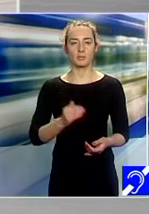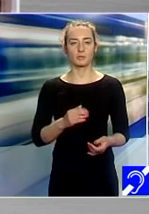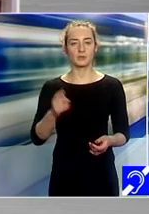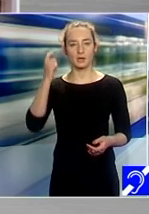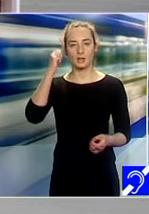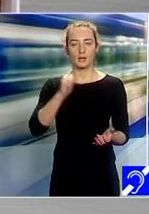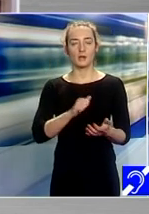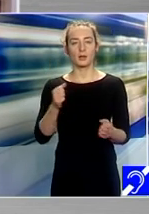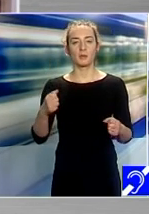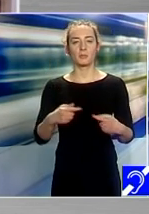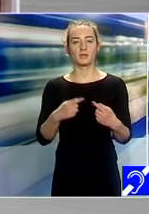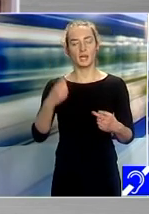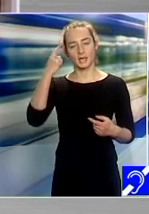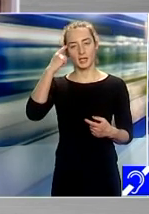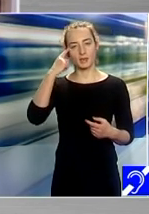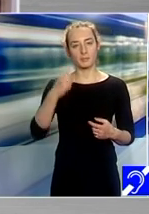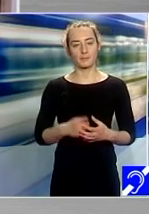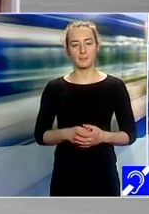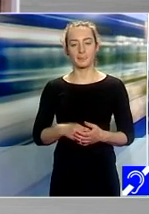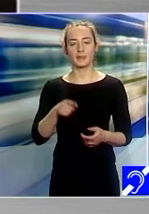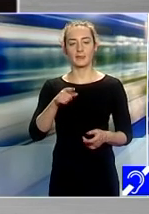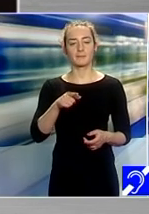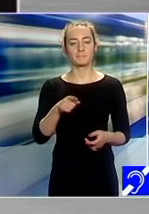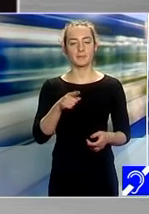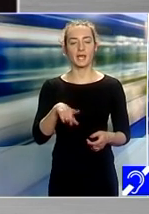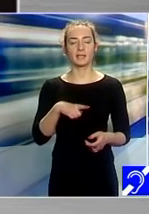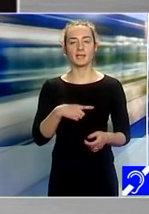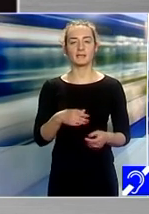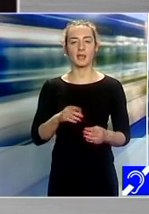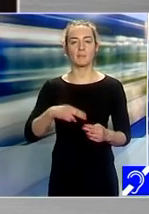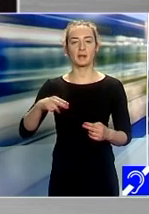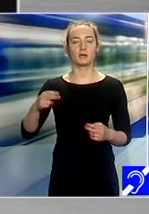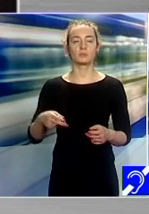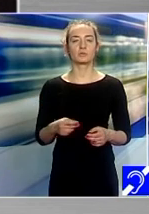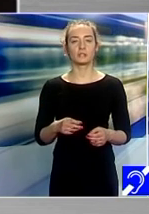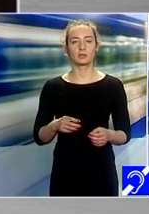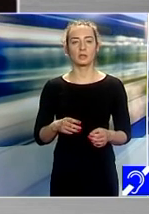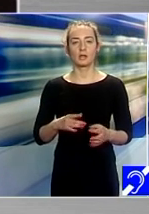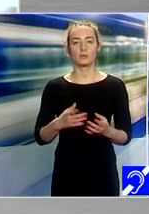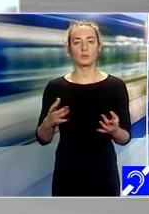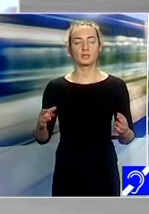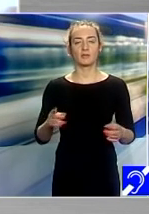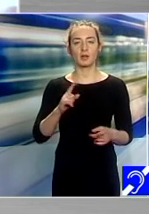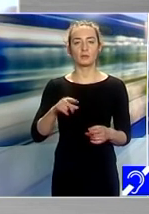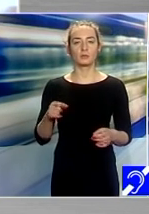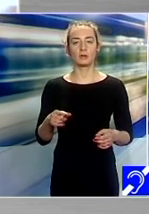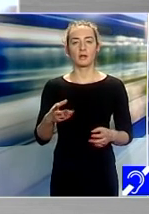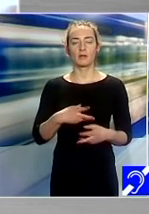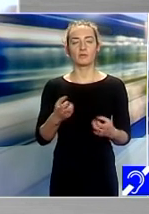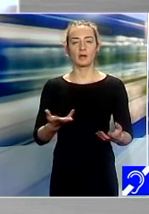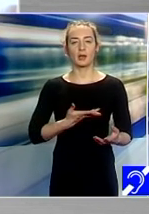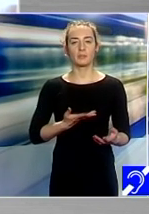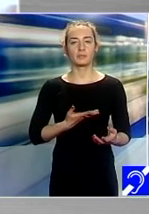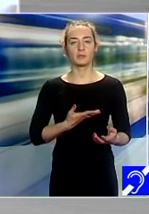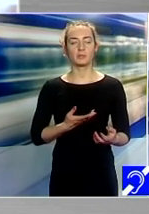cap. Nora Niculescu este una dintre mamele care și-a prelungit cu câteva luni concediul de creștere a copilului, însă fără să primească indemnizație